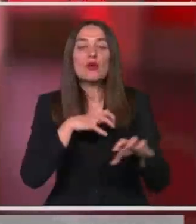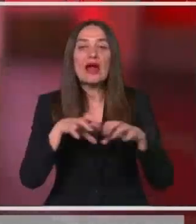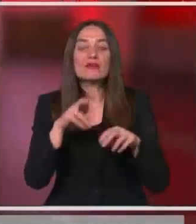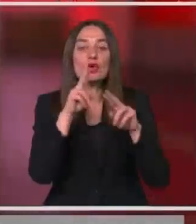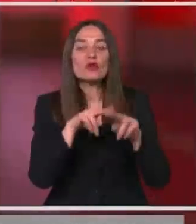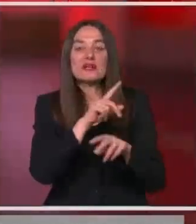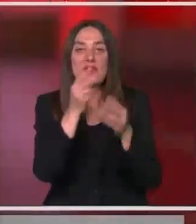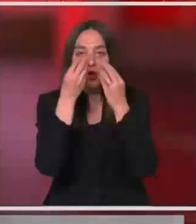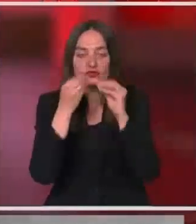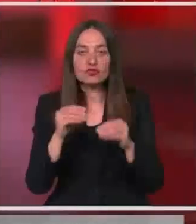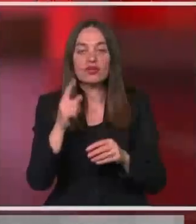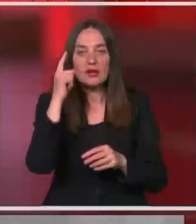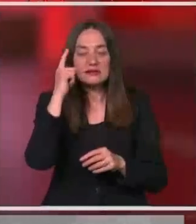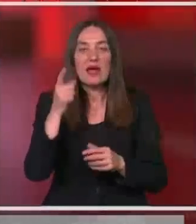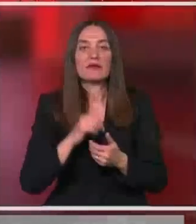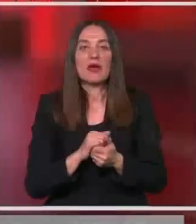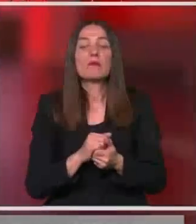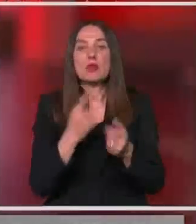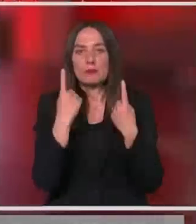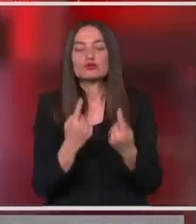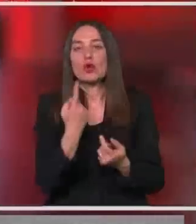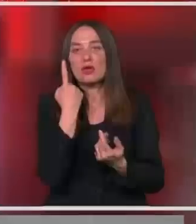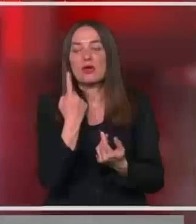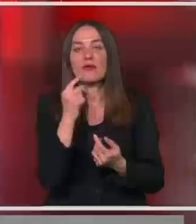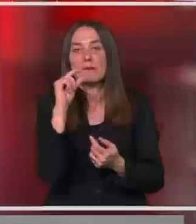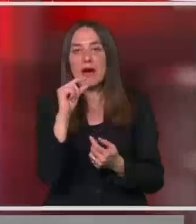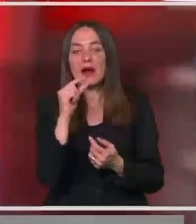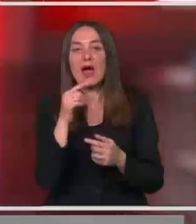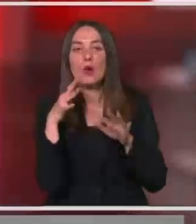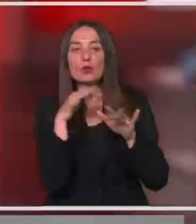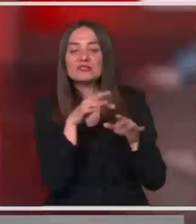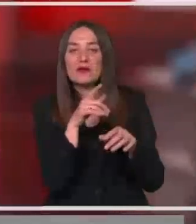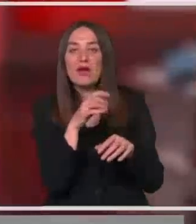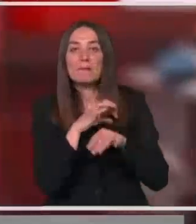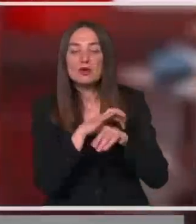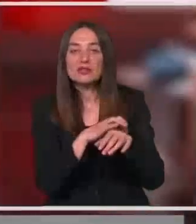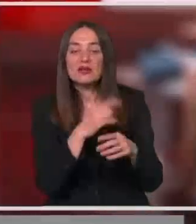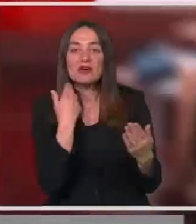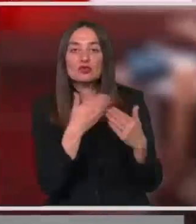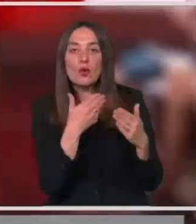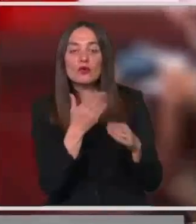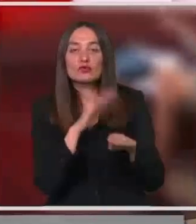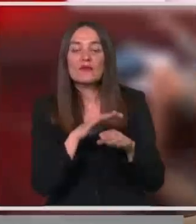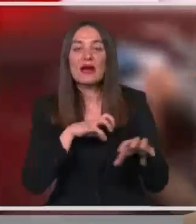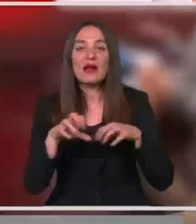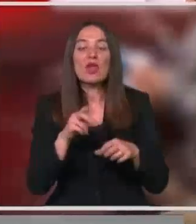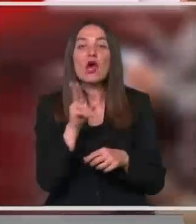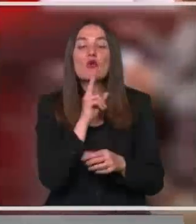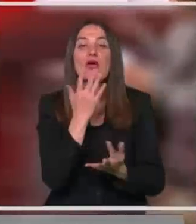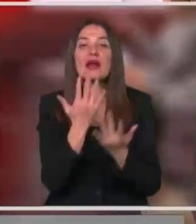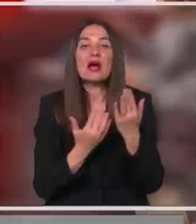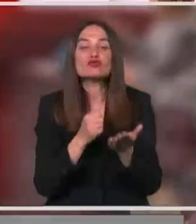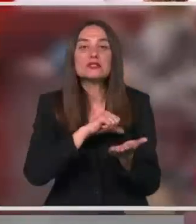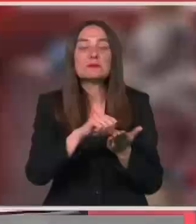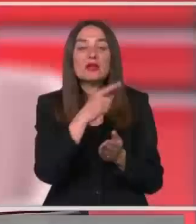ostati neoštećen? Dakle, znate da postoji ta jedna mala ucena poslodavaca u odnosu na radnika. Na koji račun se